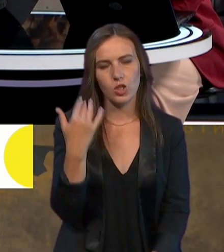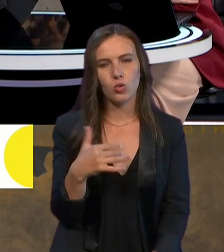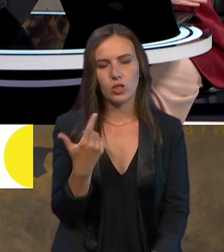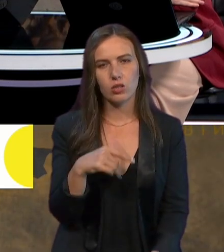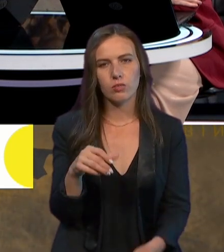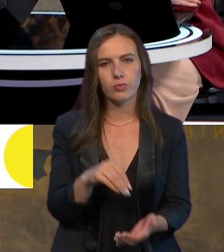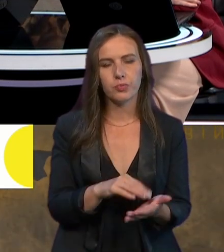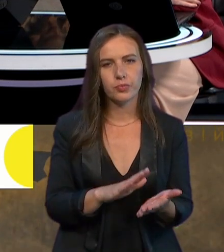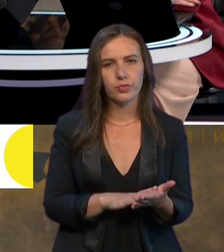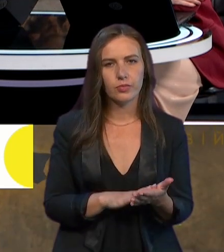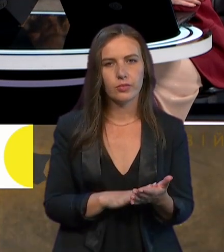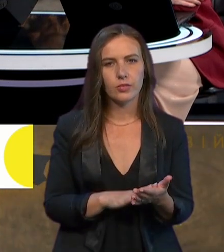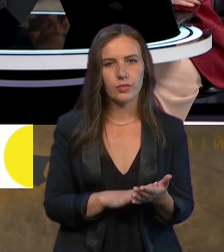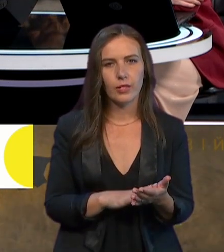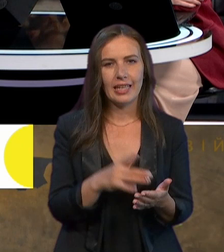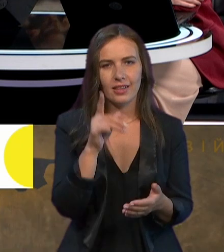тимчасово окупованого Криму?